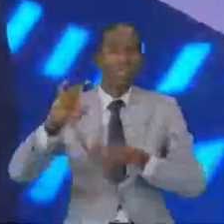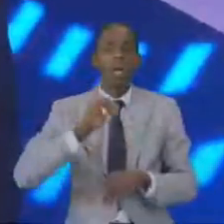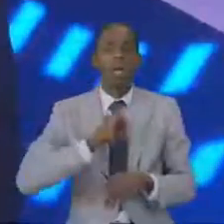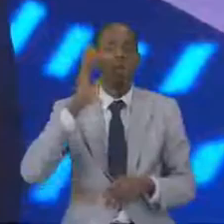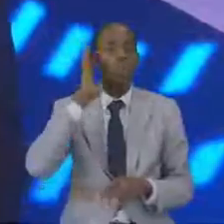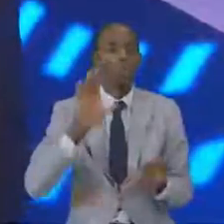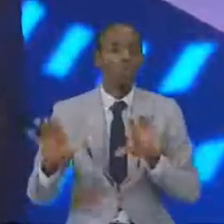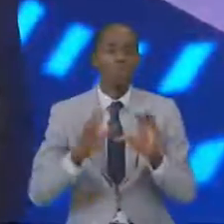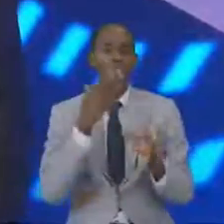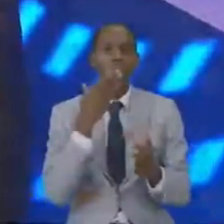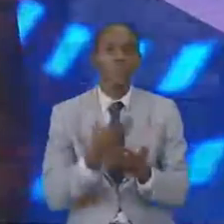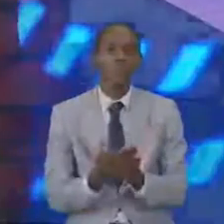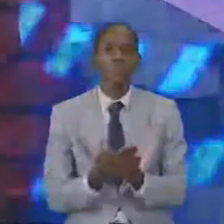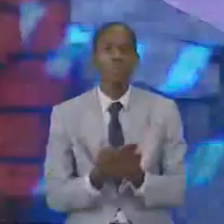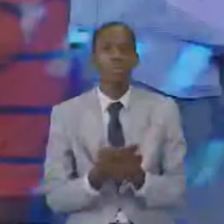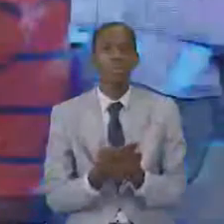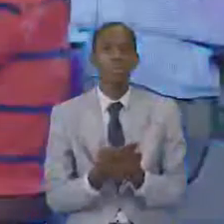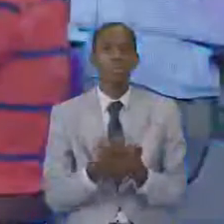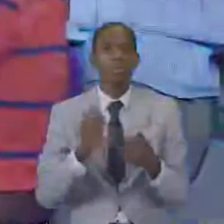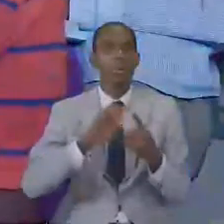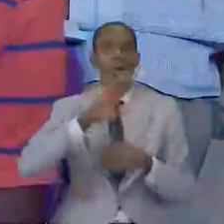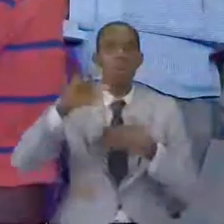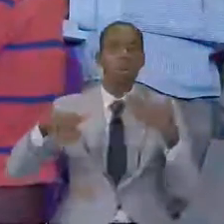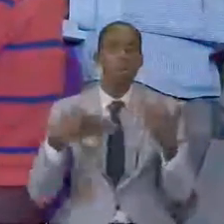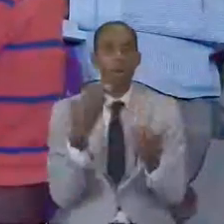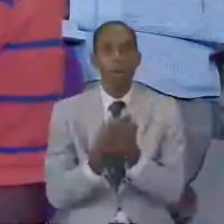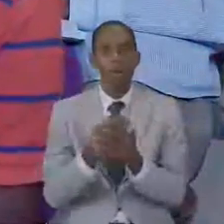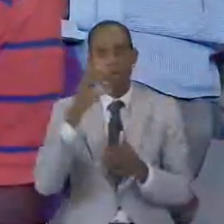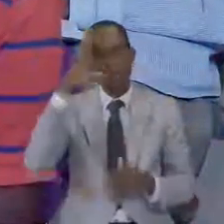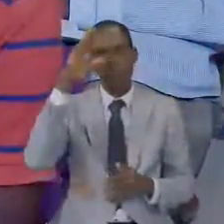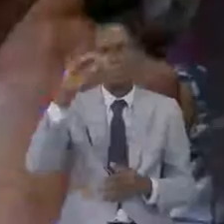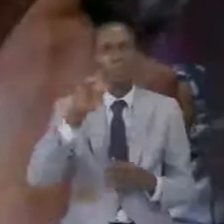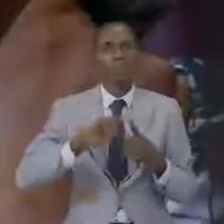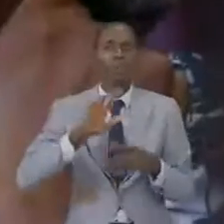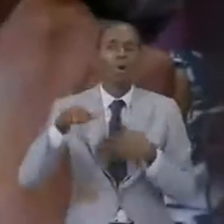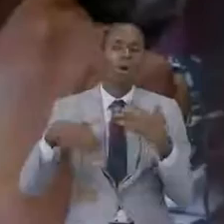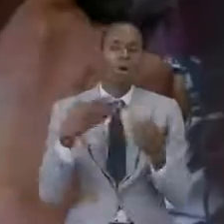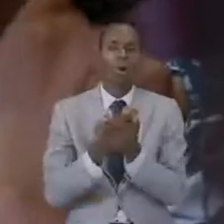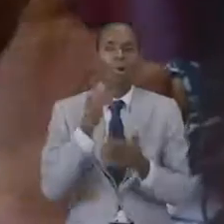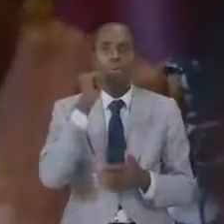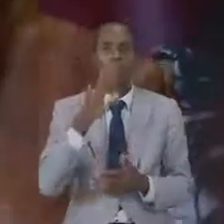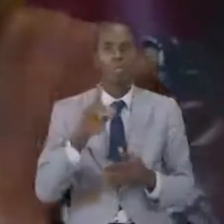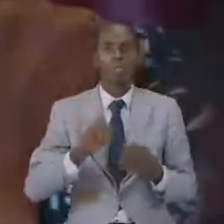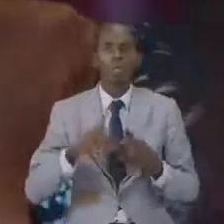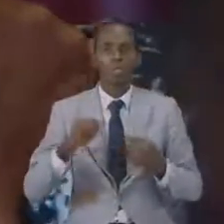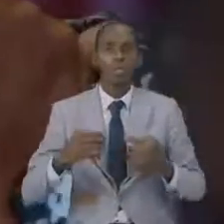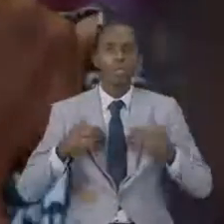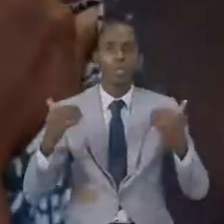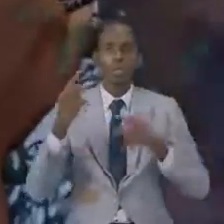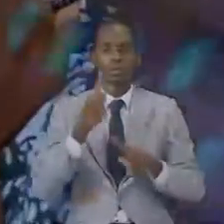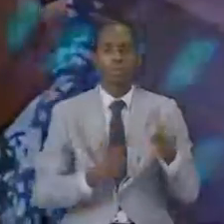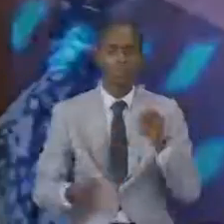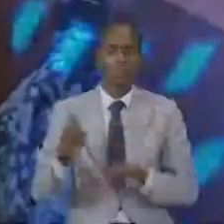parle je pratiquerai le bien envers tous avec toutes les femmes avec tous les jeunes